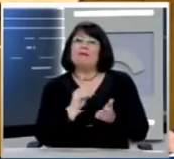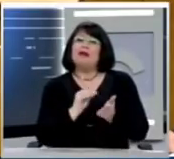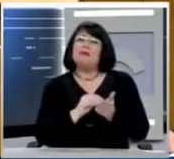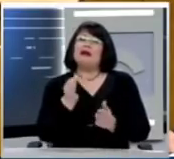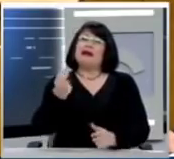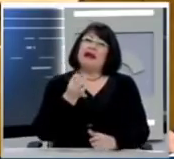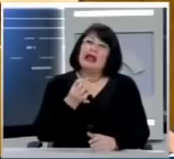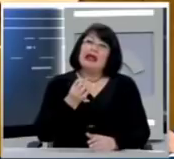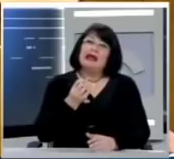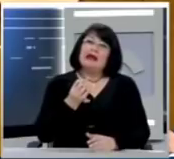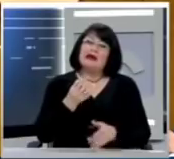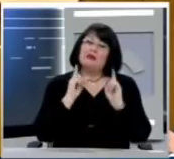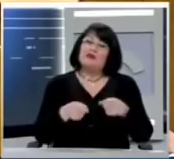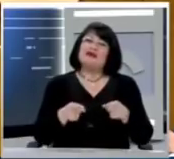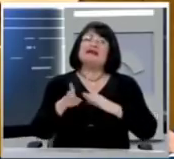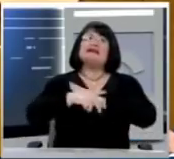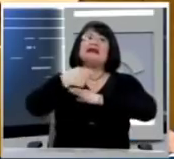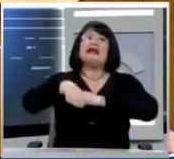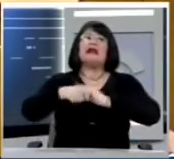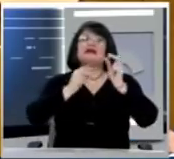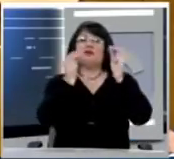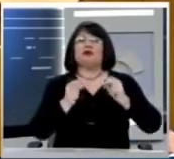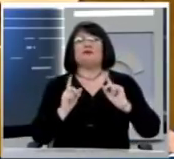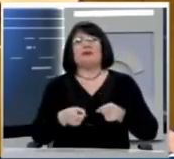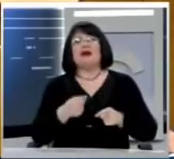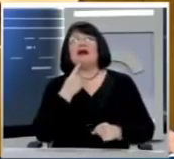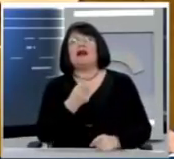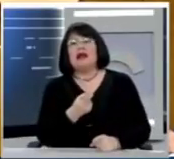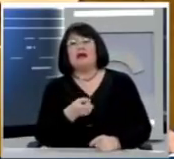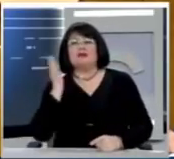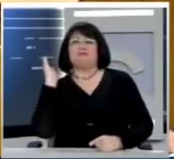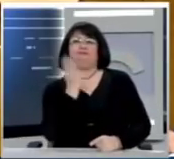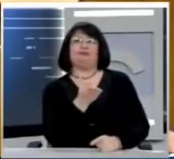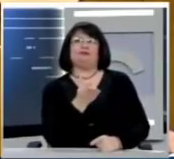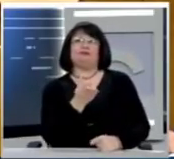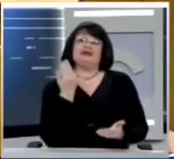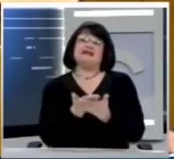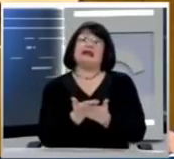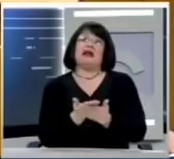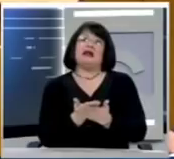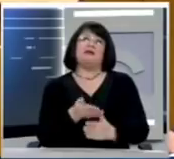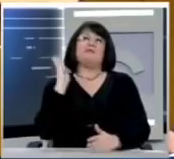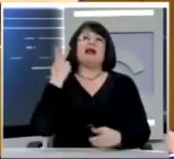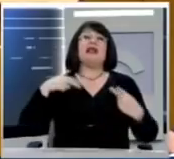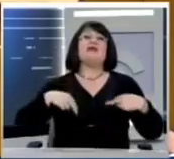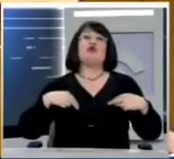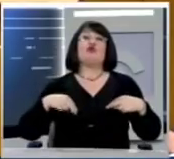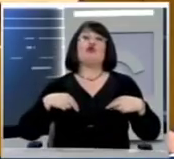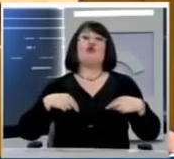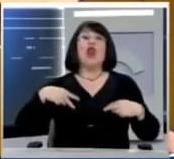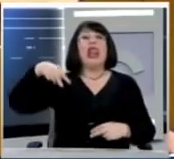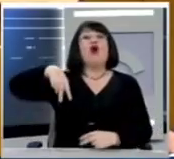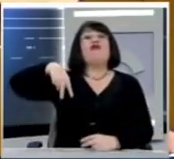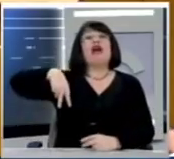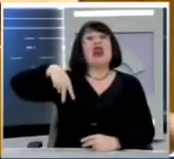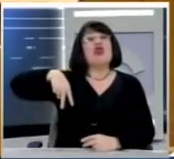επαναλαμβάνεται στο πόρισμα των εισαγγελέων που ζητάει τη δίωξη εναντίον του πρώην Υπουργού, κ. Λοβέρδου,